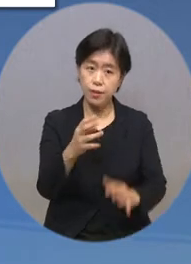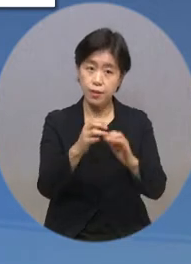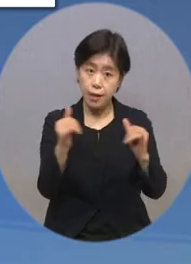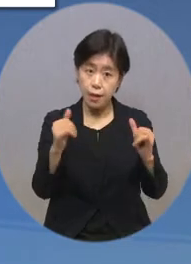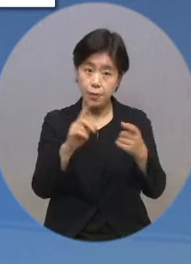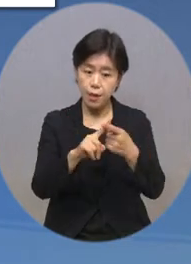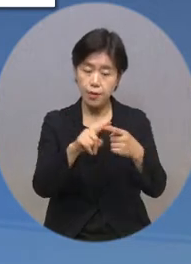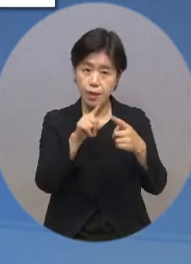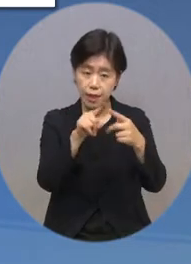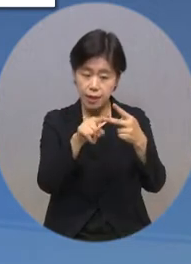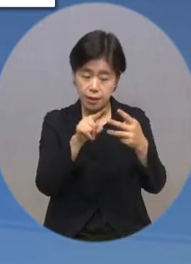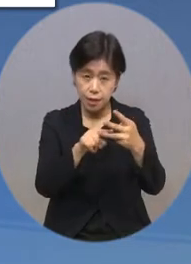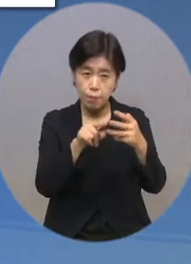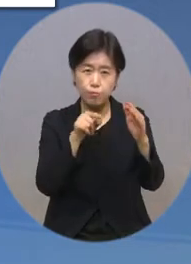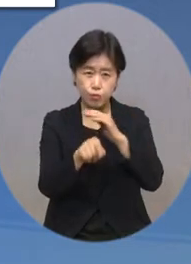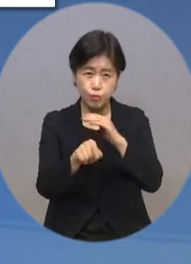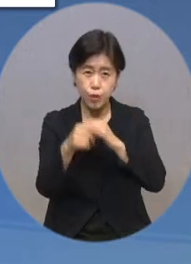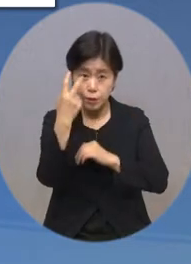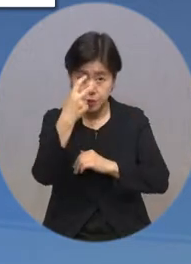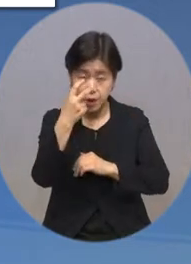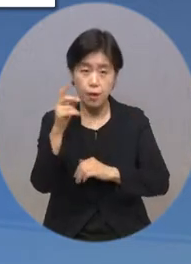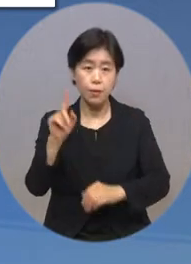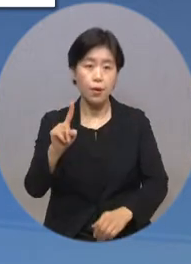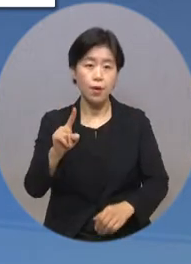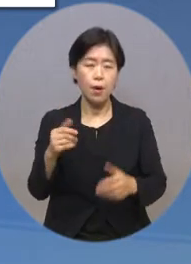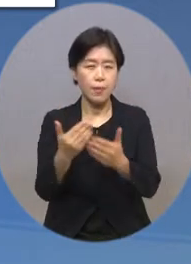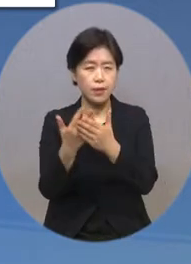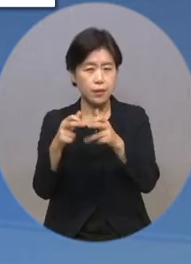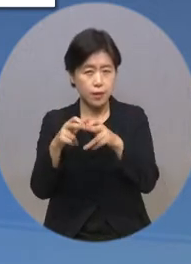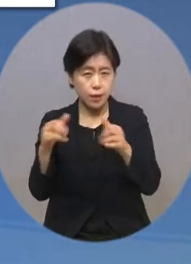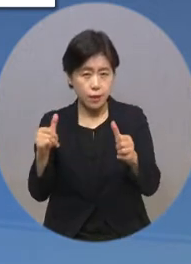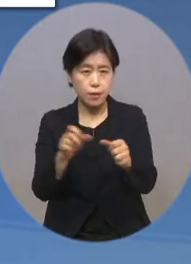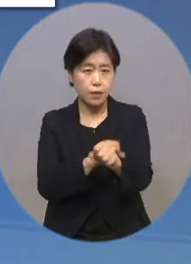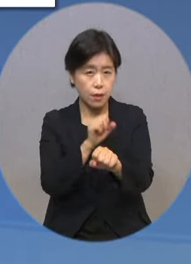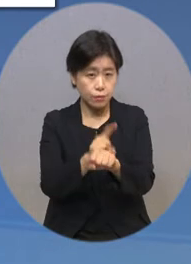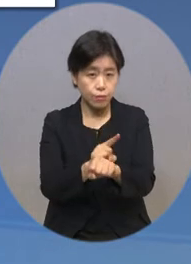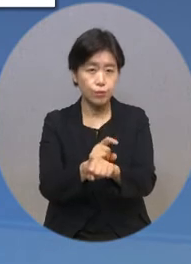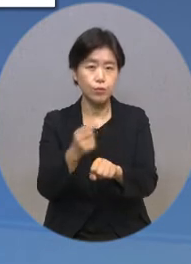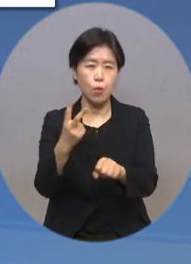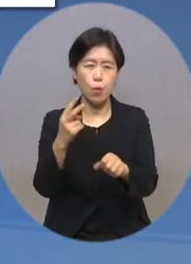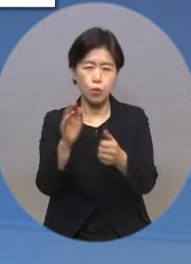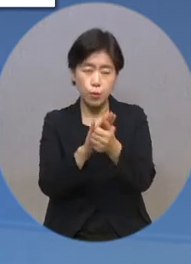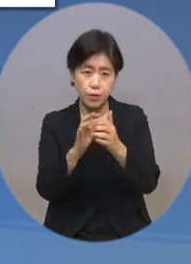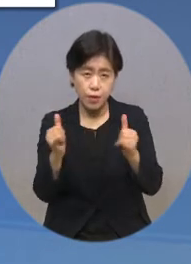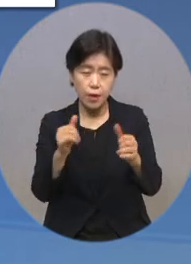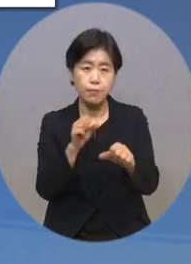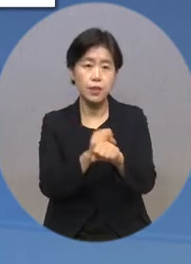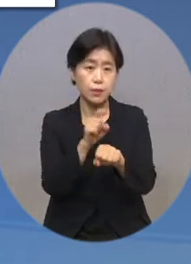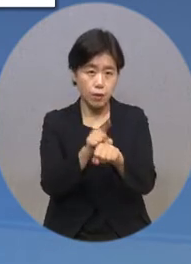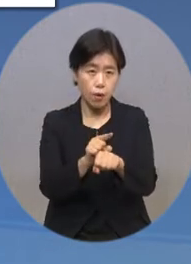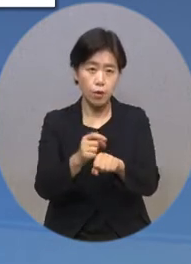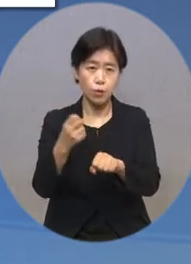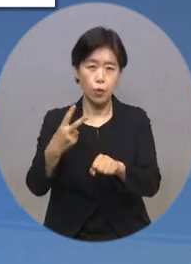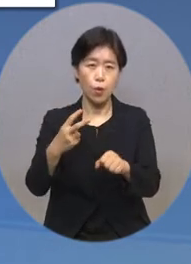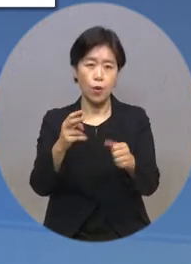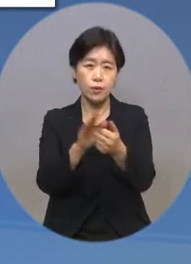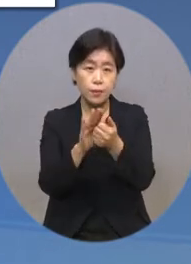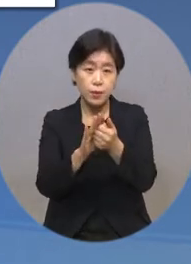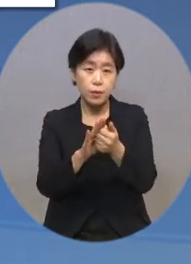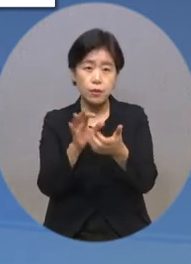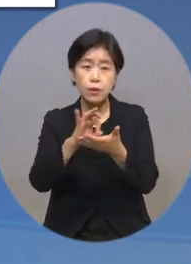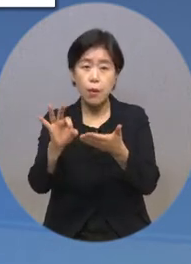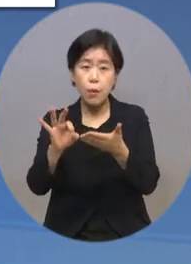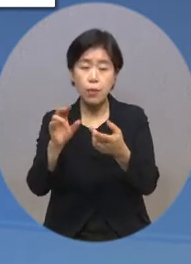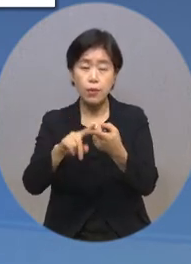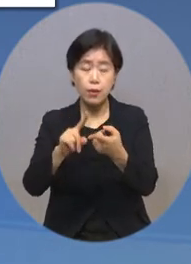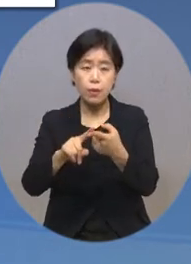걸쳐 방문조사해 발달장애인의 장애 특성과 주 돌봄자의 특성, 관련 서비스 이용 현황과 필요 여부 등을